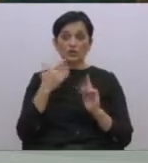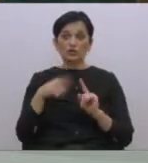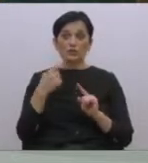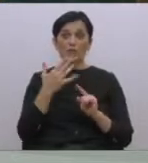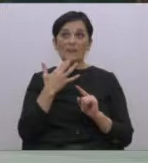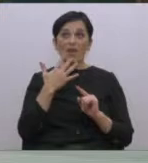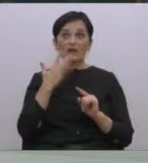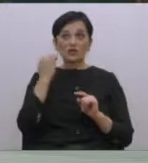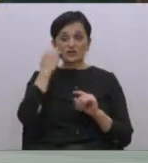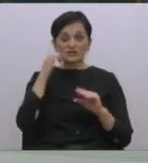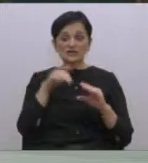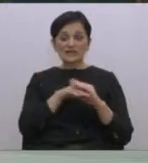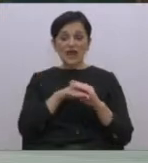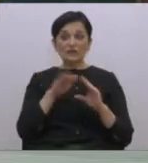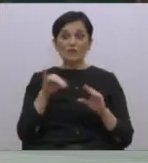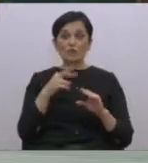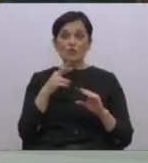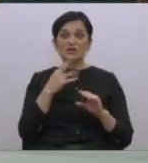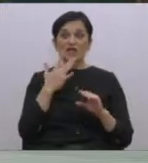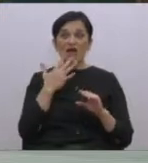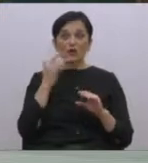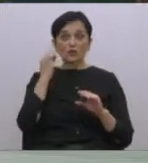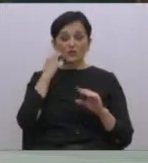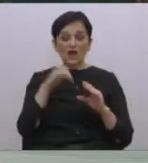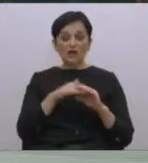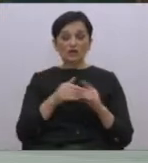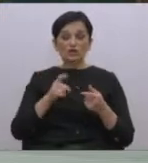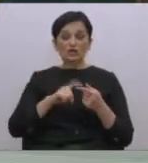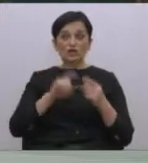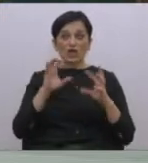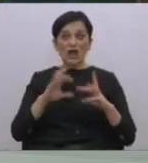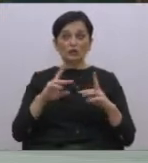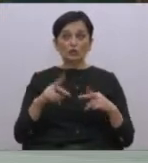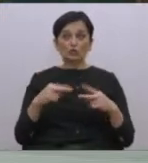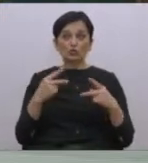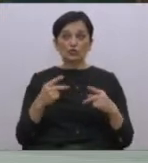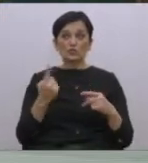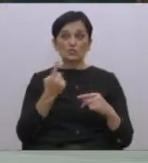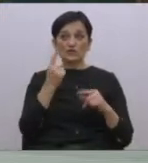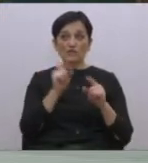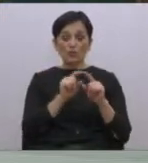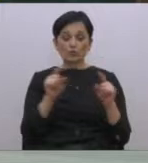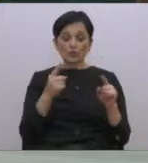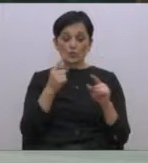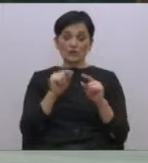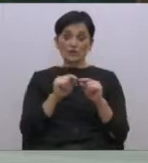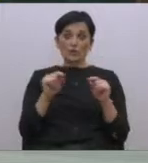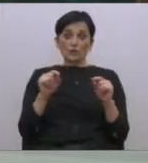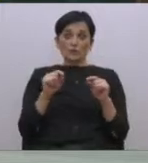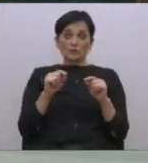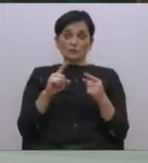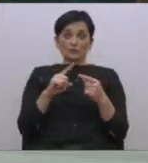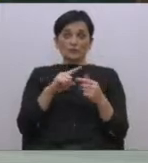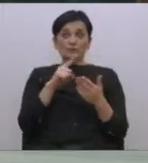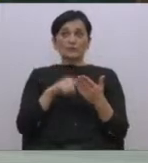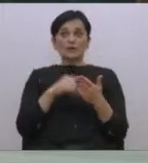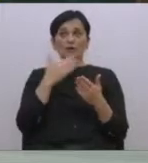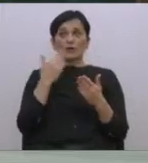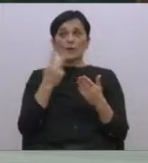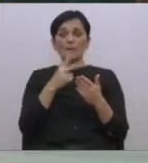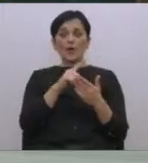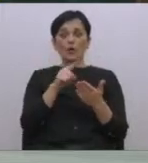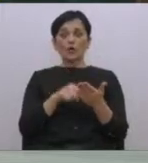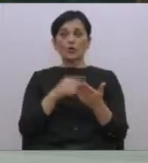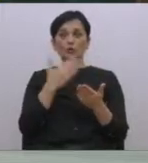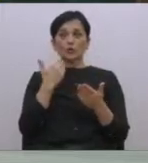ეროვნული საარქივო ფონდისა და ეროვნული არქივის შესახებ განვითარება. პირველ მუხლის პირველ პუნქტთან არ არის კითხვები, მეორე პუნქტთან არ არის